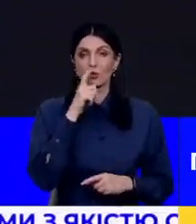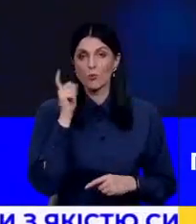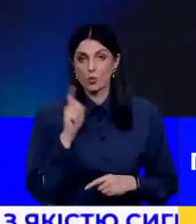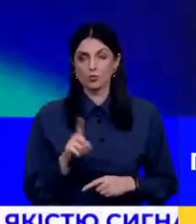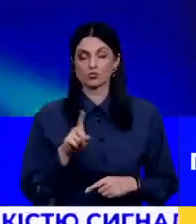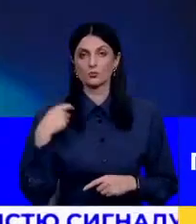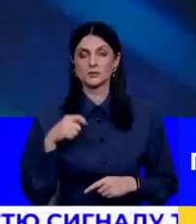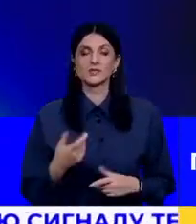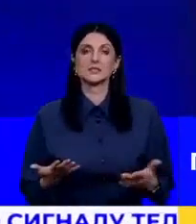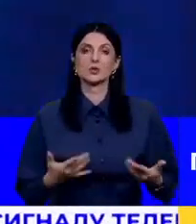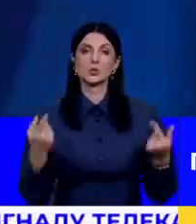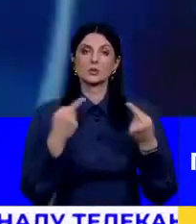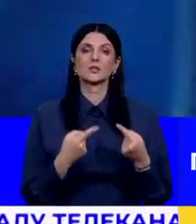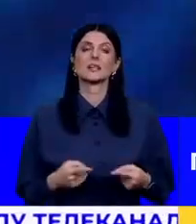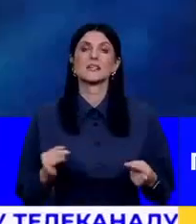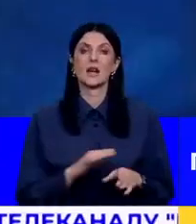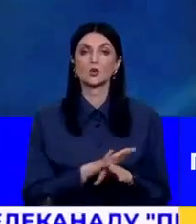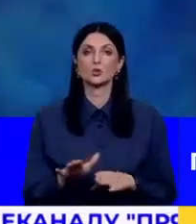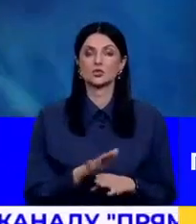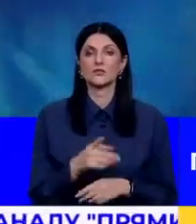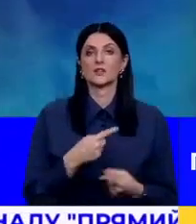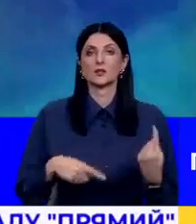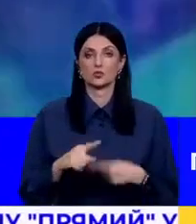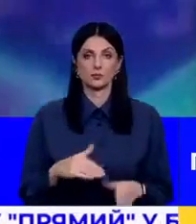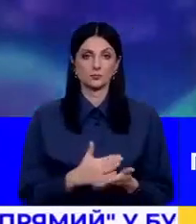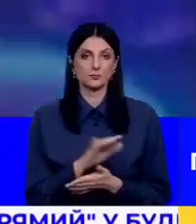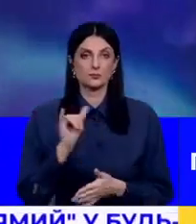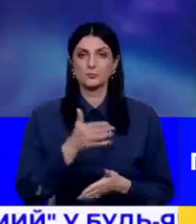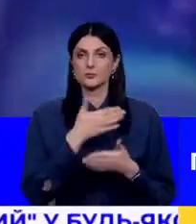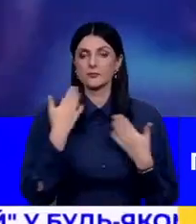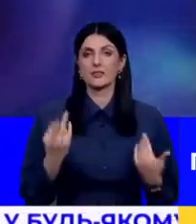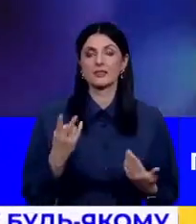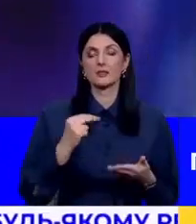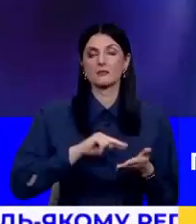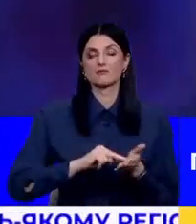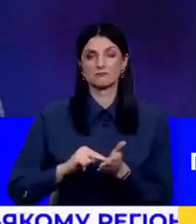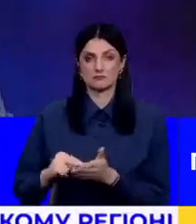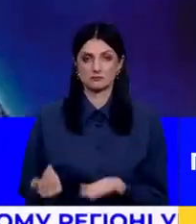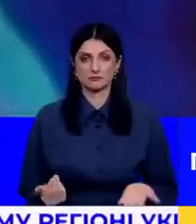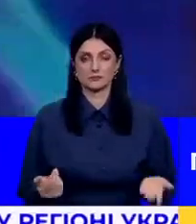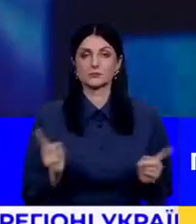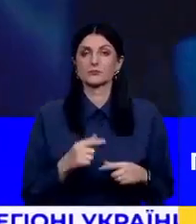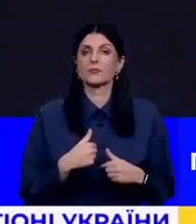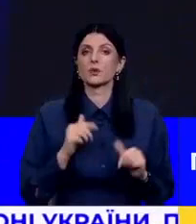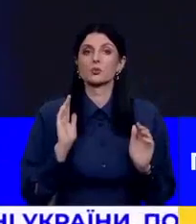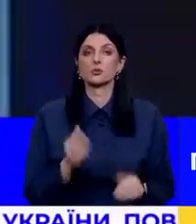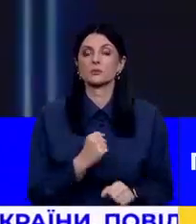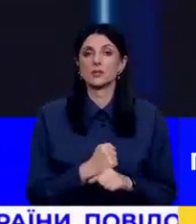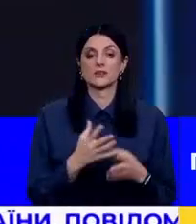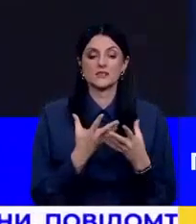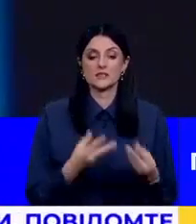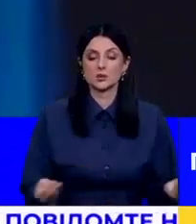президент, который определяет и осуществляет внешнюю политику, у него нет времени на стратегическое мышление. А что мы будем делать весной следующего